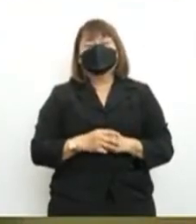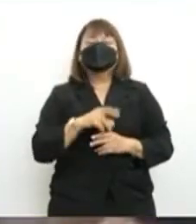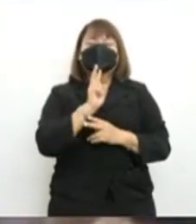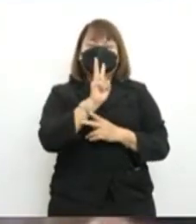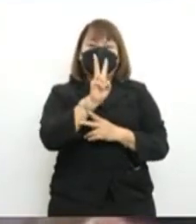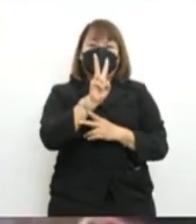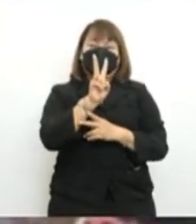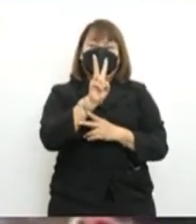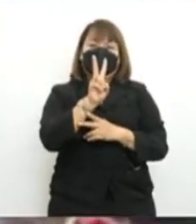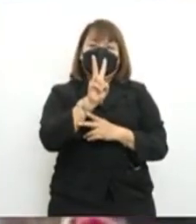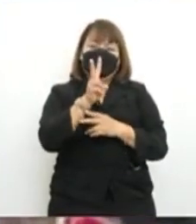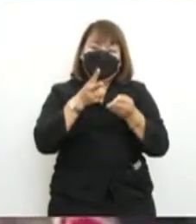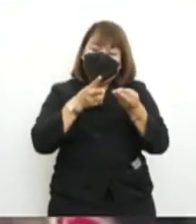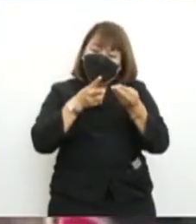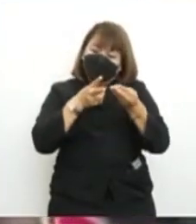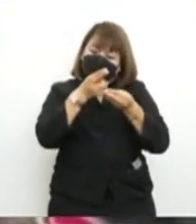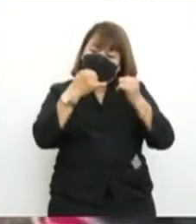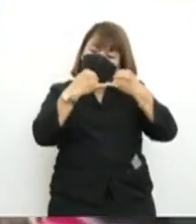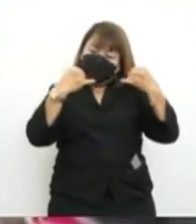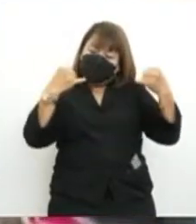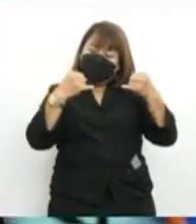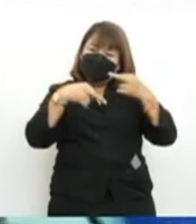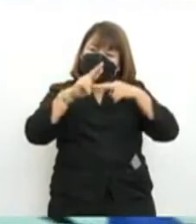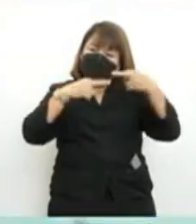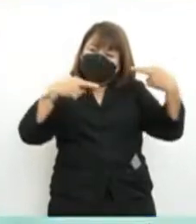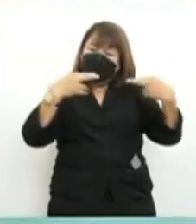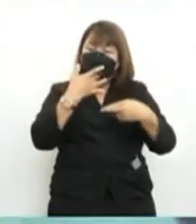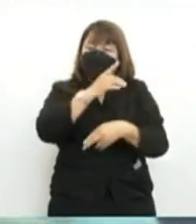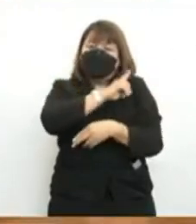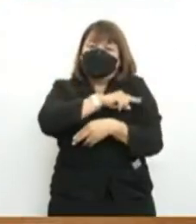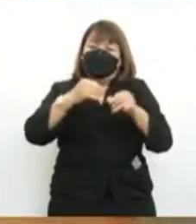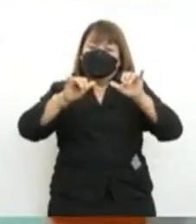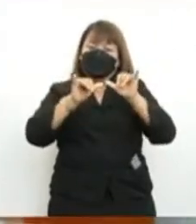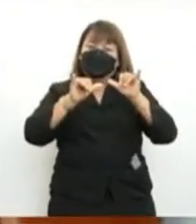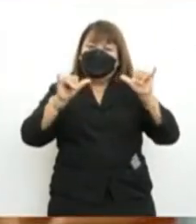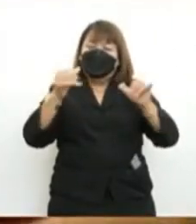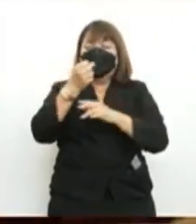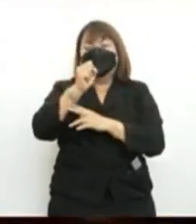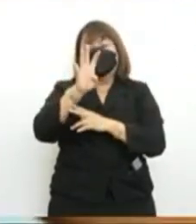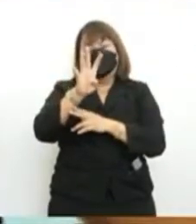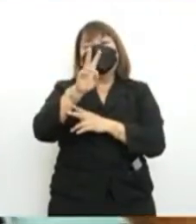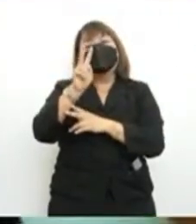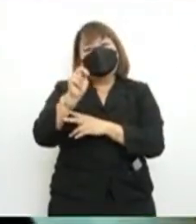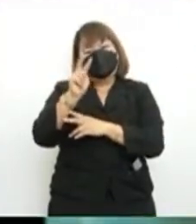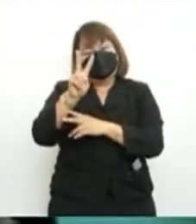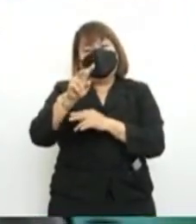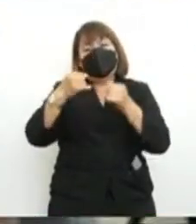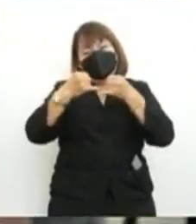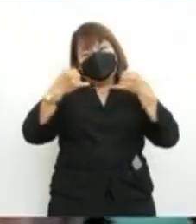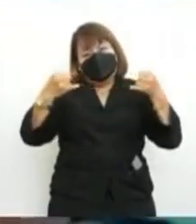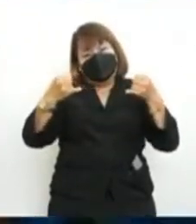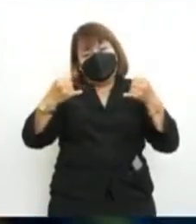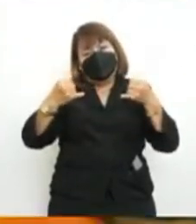2. ตัดเชือกสีขาวยาว14นิ้ว2เส้นสำหรับทำขาและแขนตุ๊กต